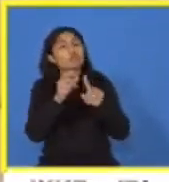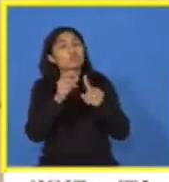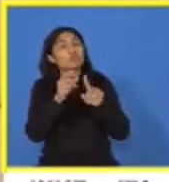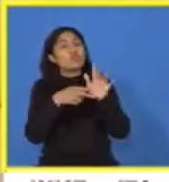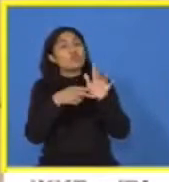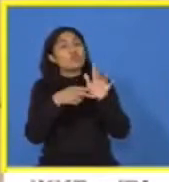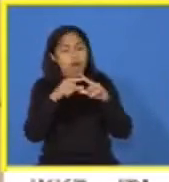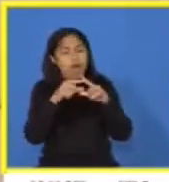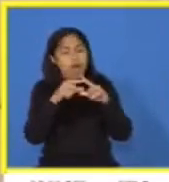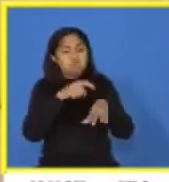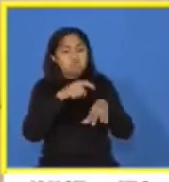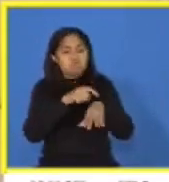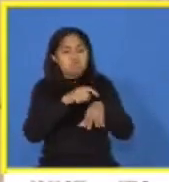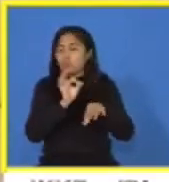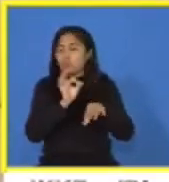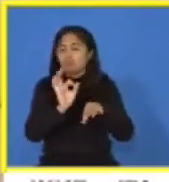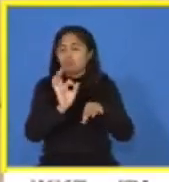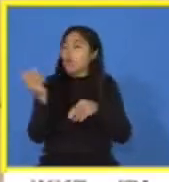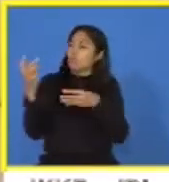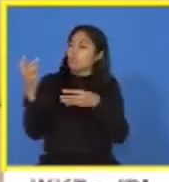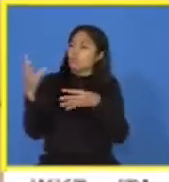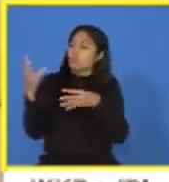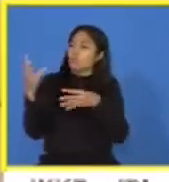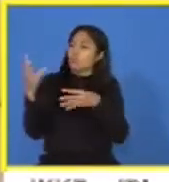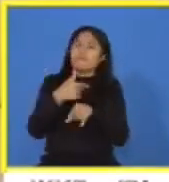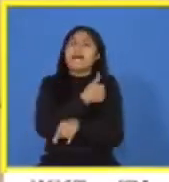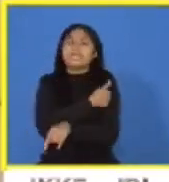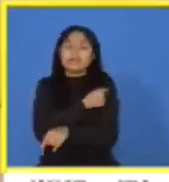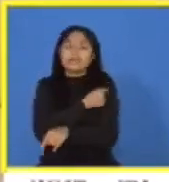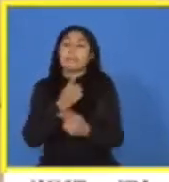bukan tidak vaksin, mereka tunda. Karena mungkin masih